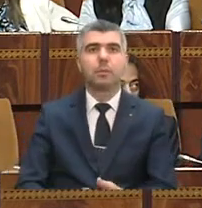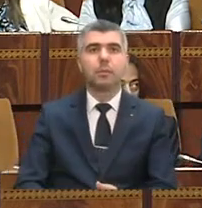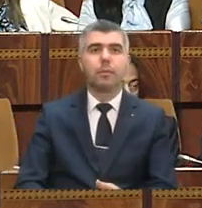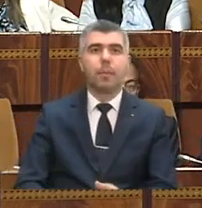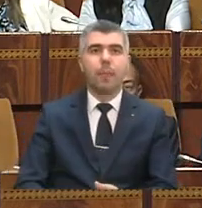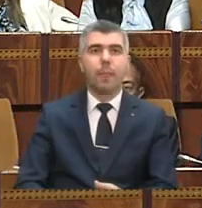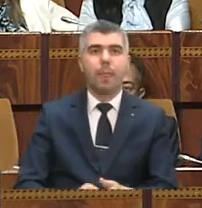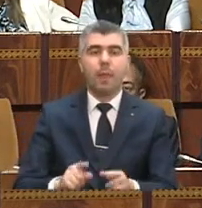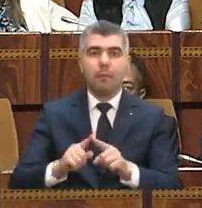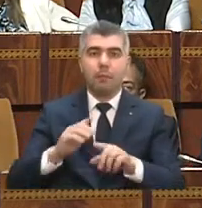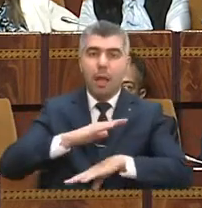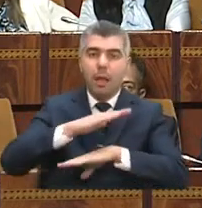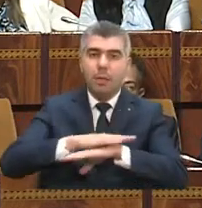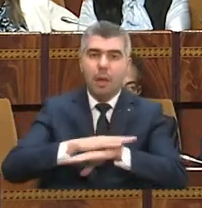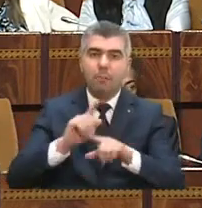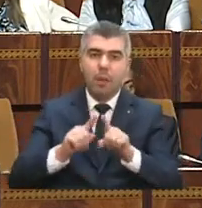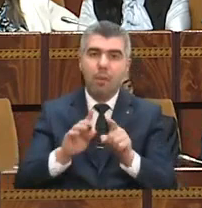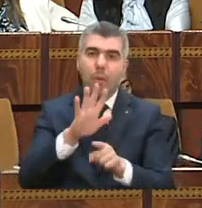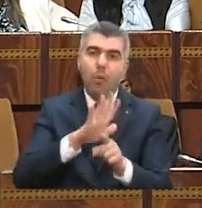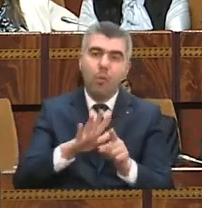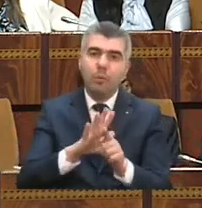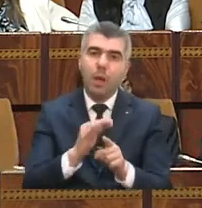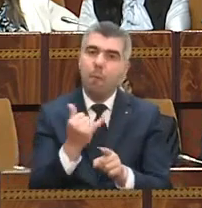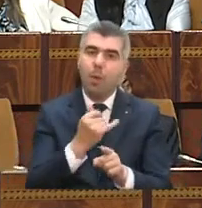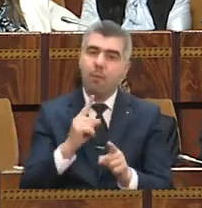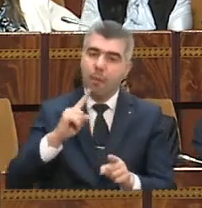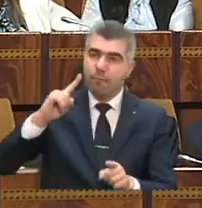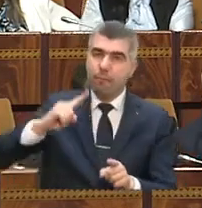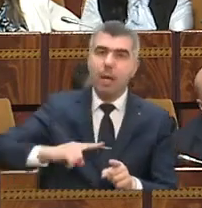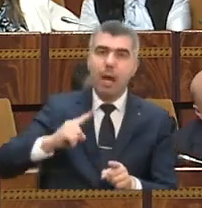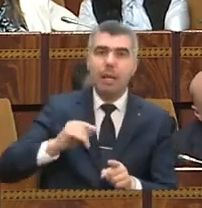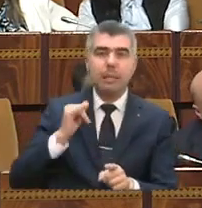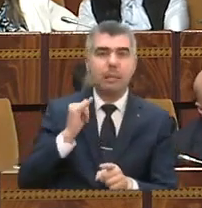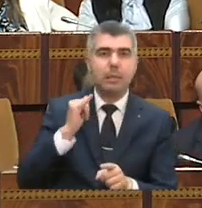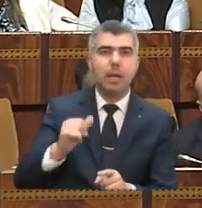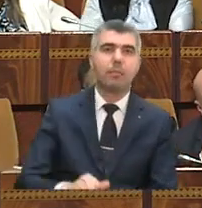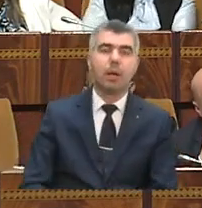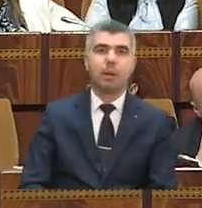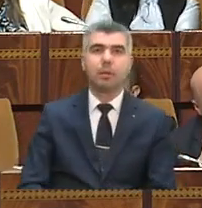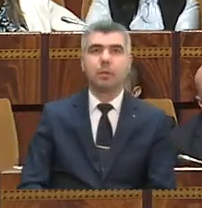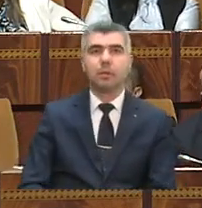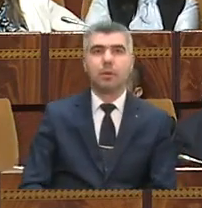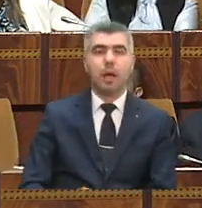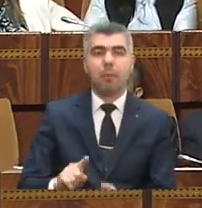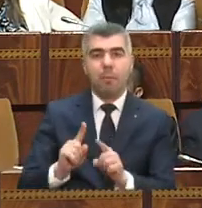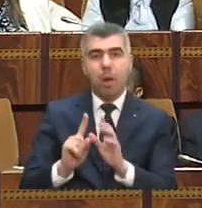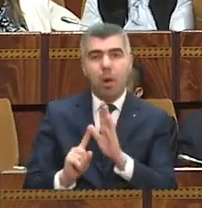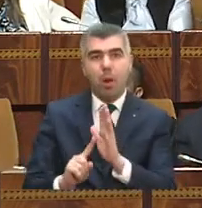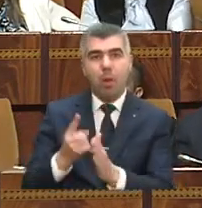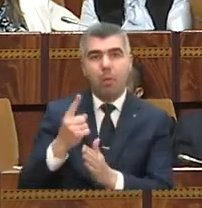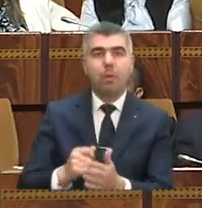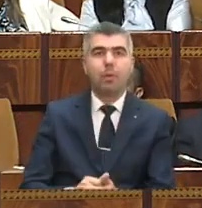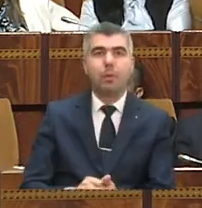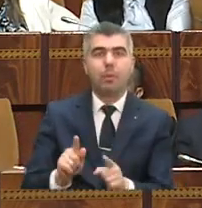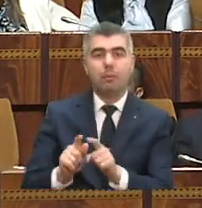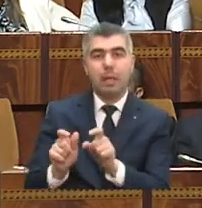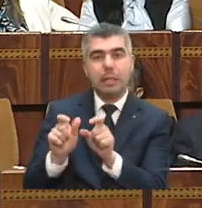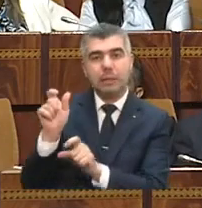الأخلاق ليس بشعار نحمله، فهو سلوك يومي، ويجب أولا الناس